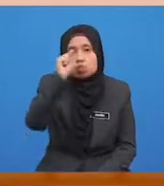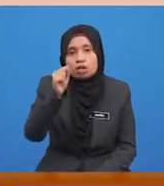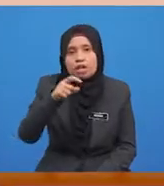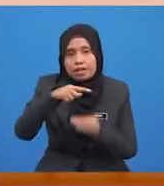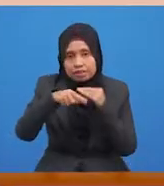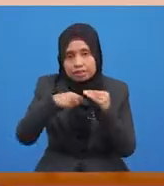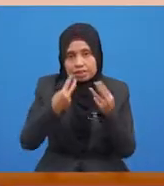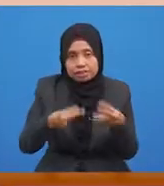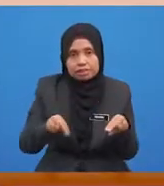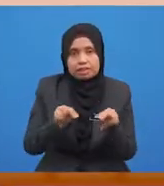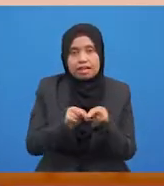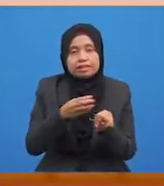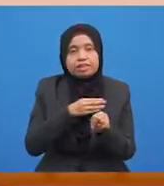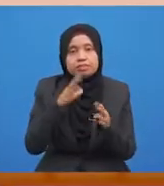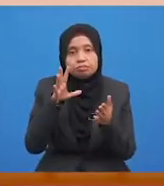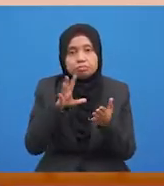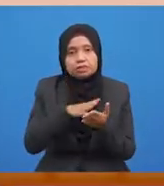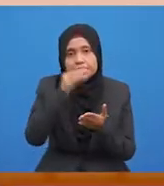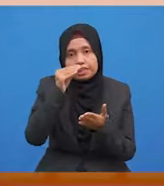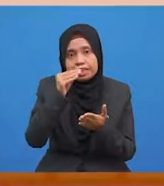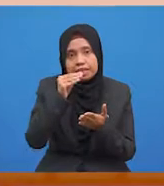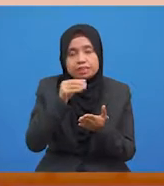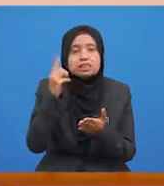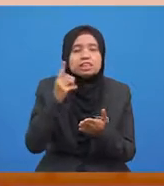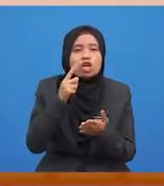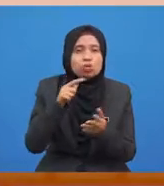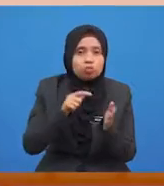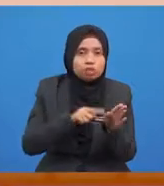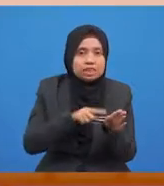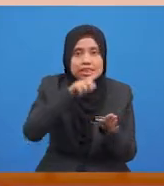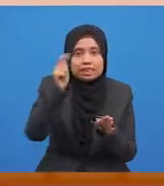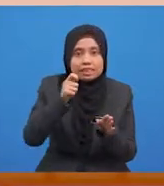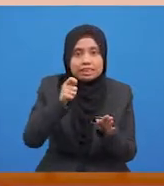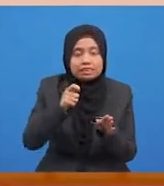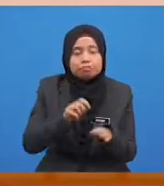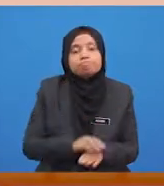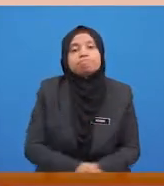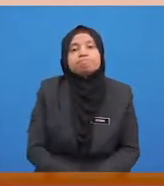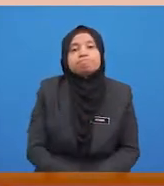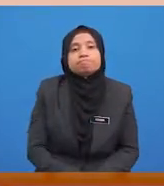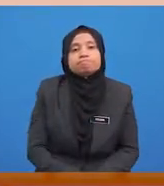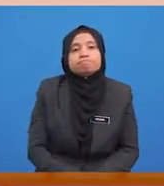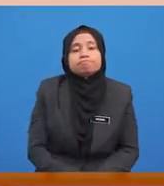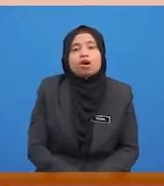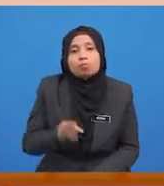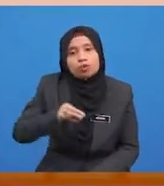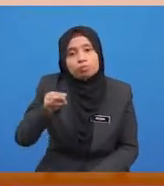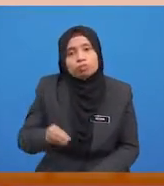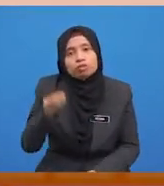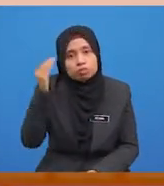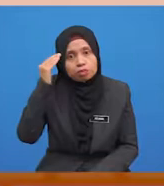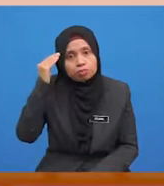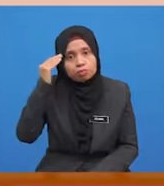Soalan tentang nilai dan pengajaran merupakan soalan yang selalu ditanya dalam komponen sastra.